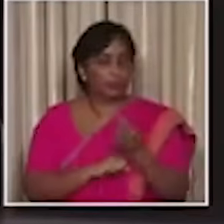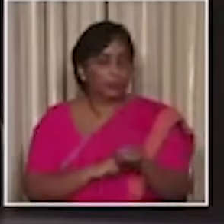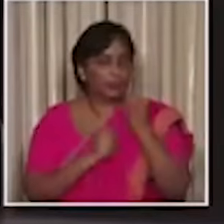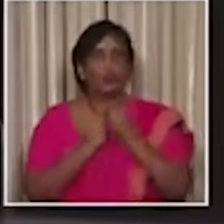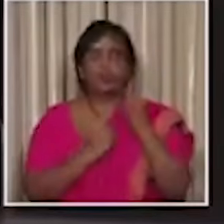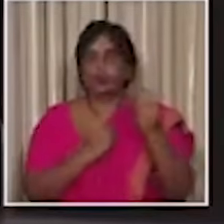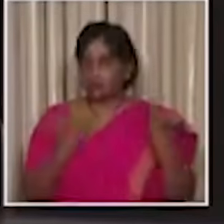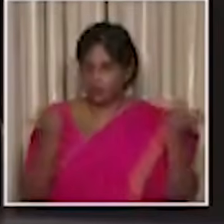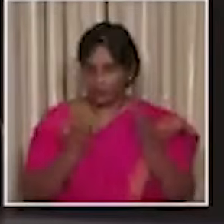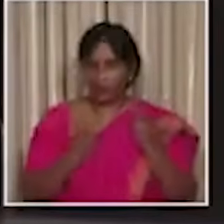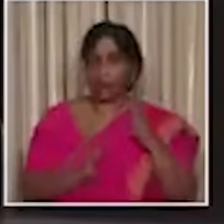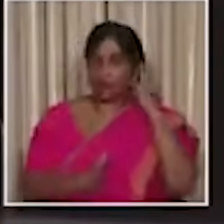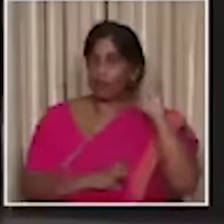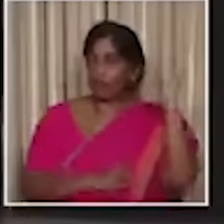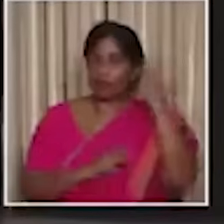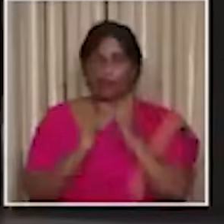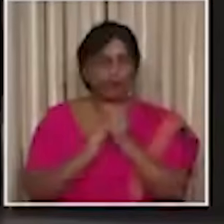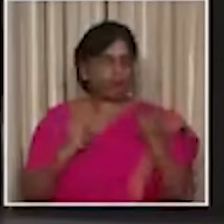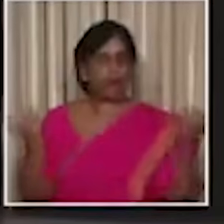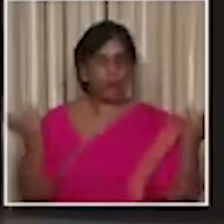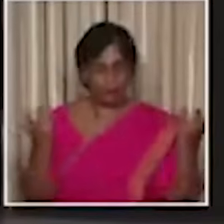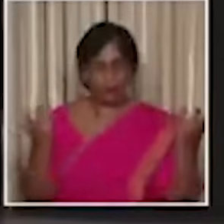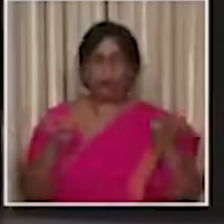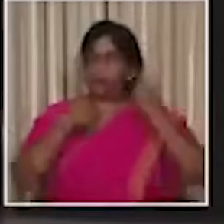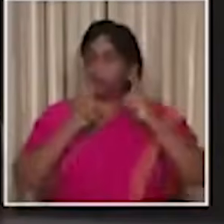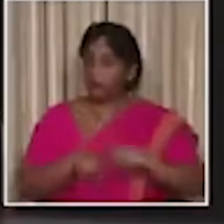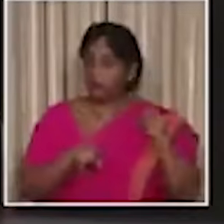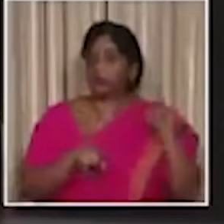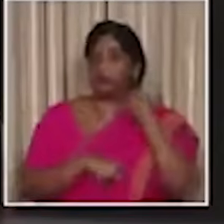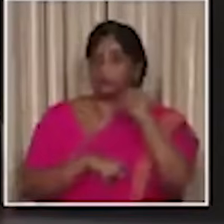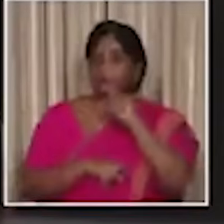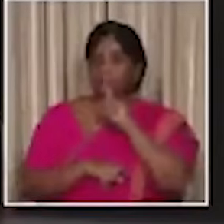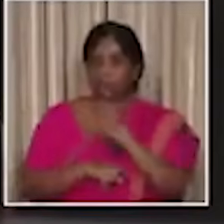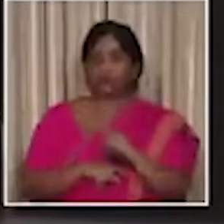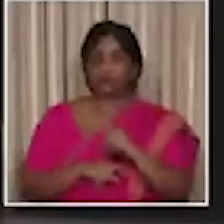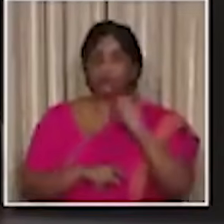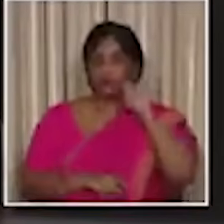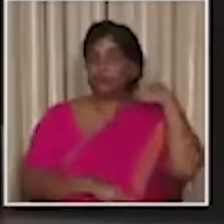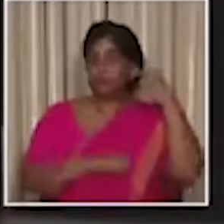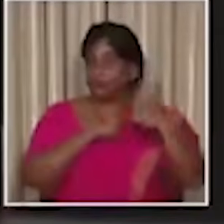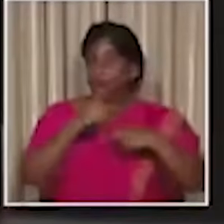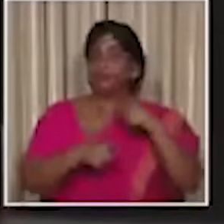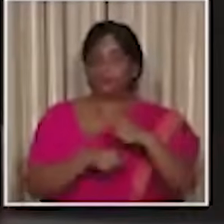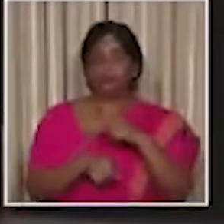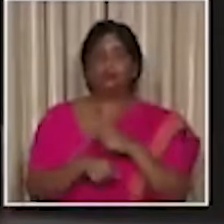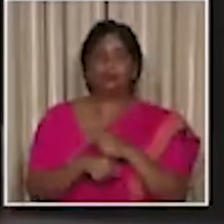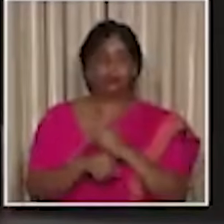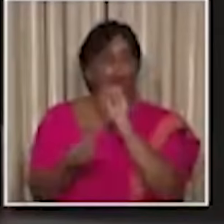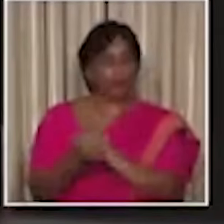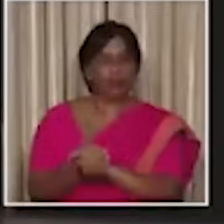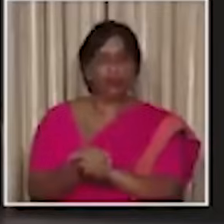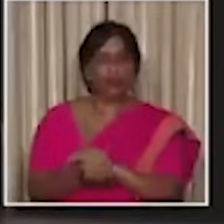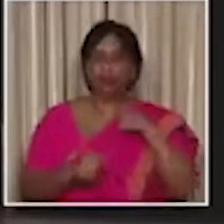බෑ. ලෝකේ කොහොමත් එහෙම කරලා නැහැ. ඊළඟ එක තමයි ඔබතුමා කිව්වා මුතුන් මිත්තන්ට අපේ පරම්පරාවට මේක තියන්න ඕනේ කියලා.